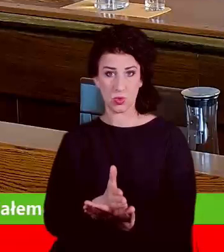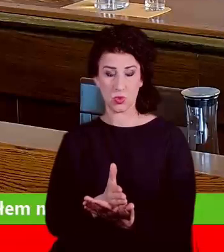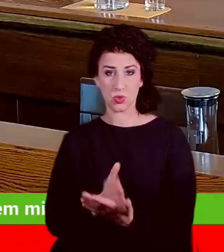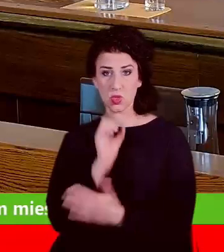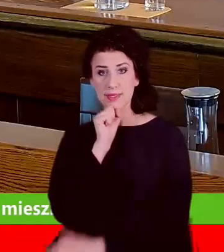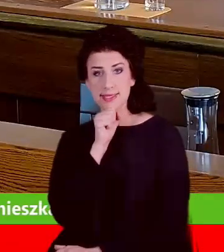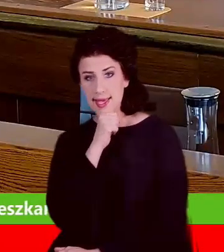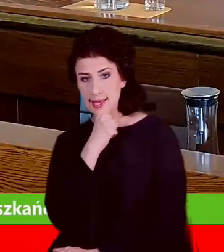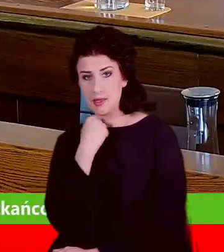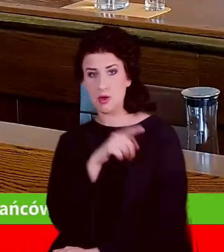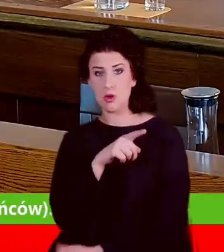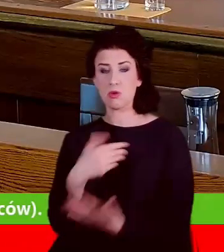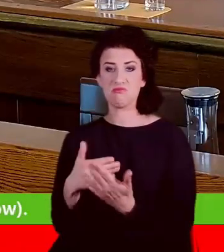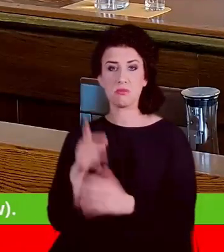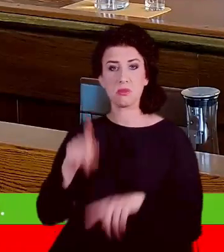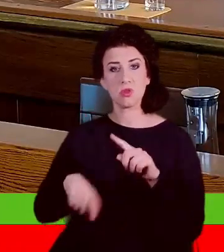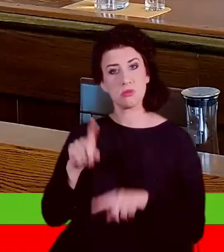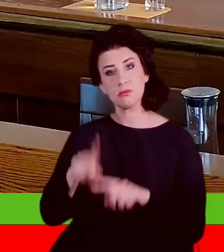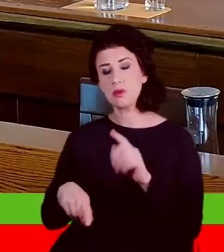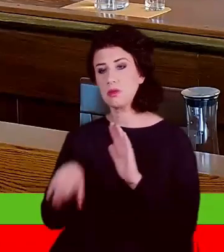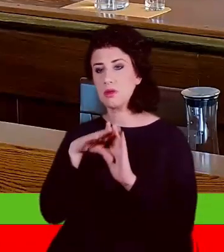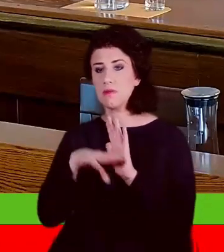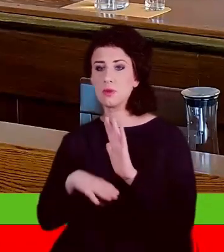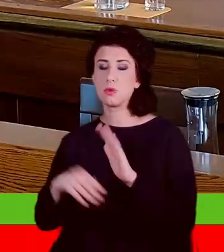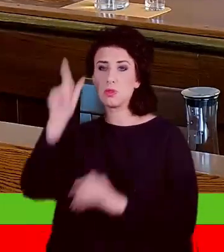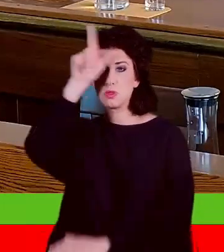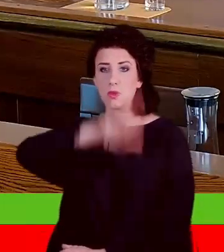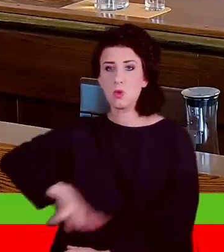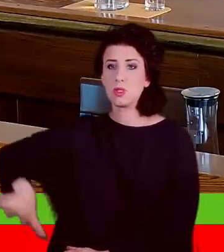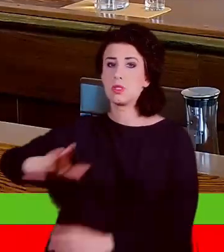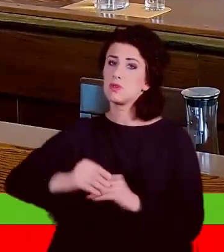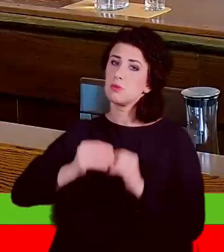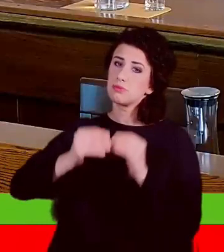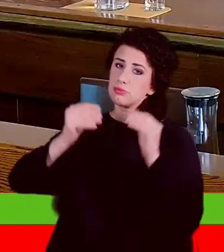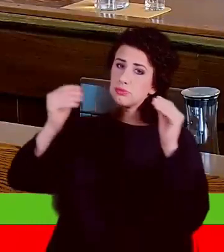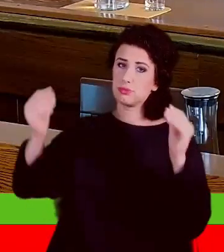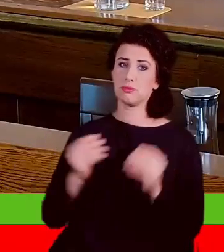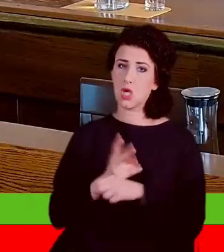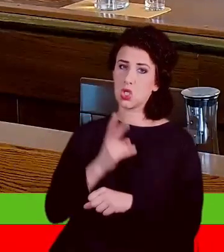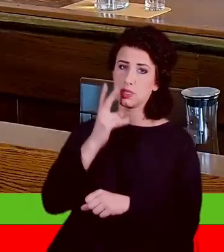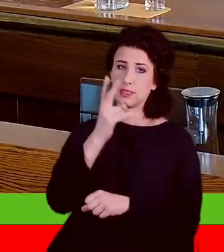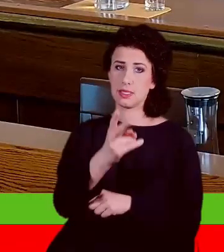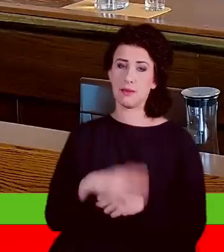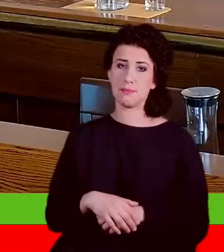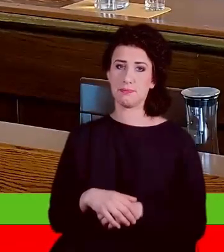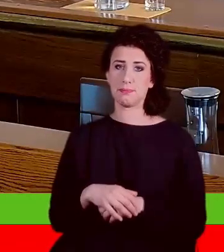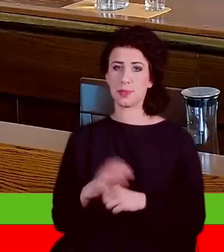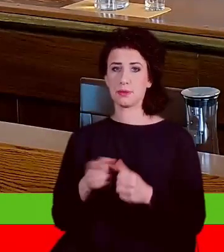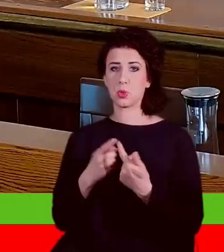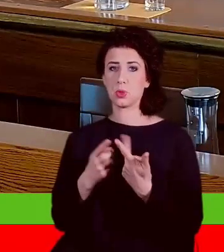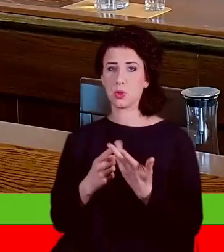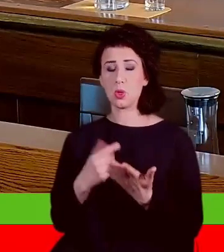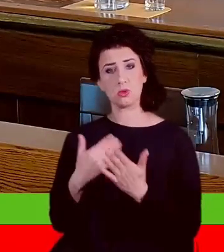W normalnych warunkach, kiedy społeczeństwo się rozwija, kiedy jest postęp w strukturze społecznej,